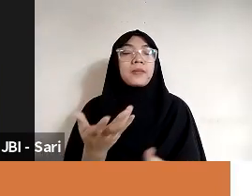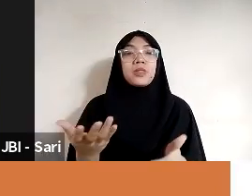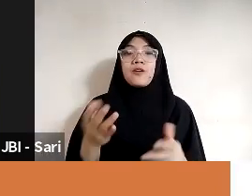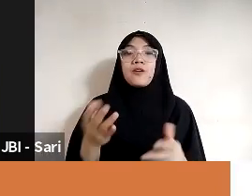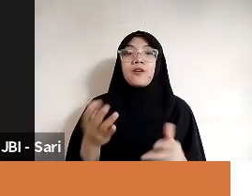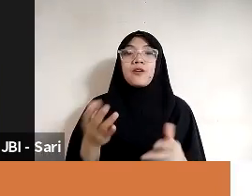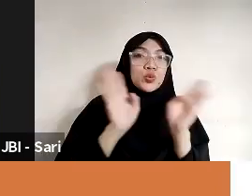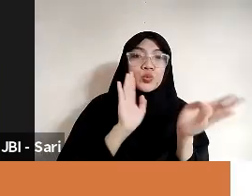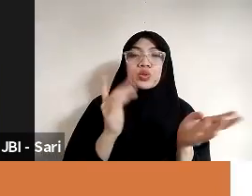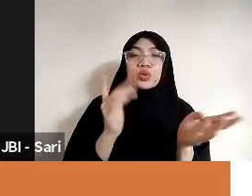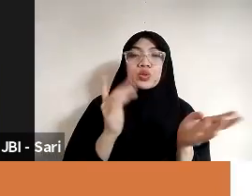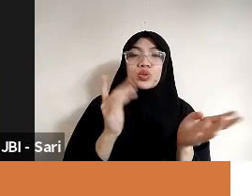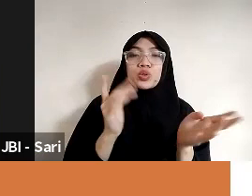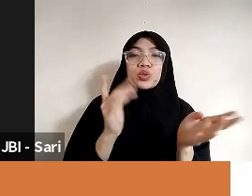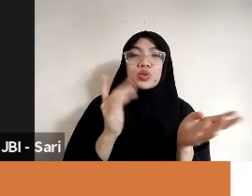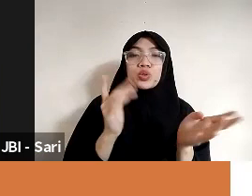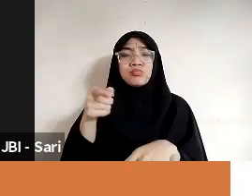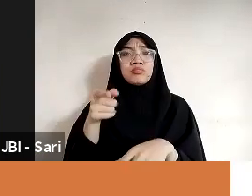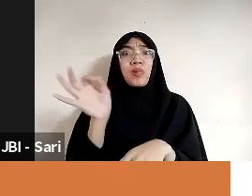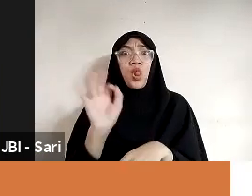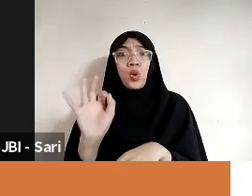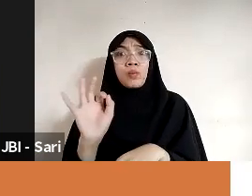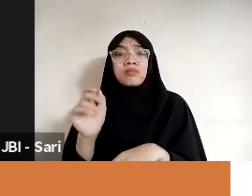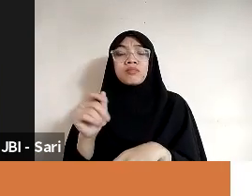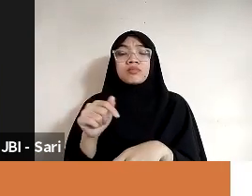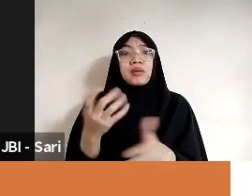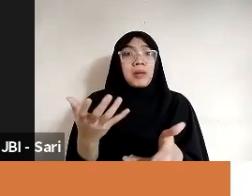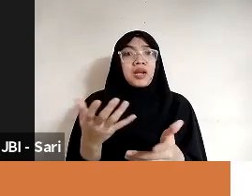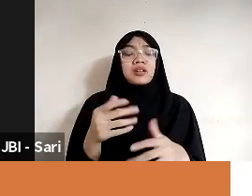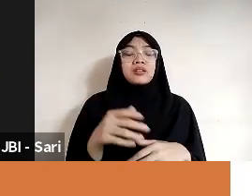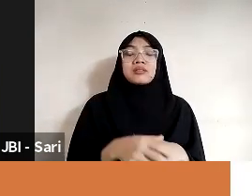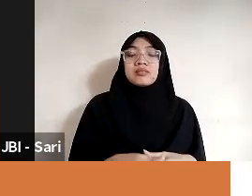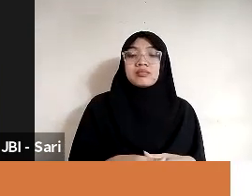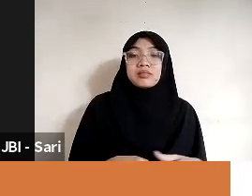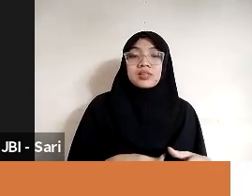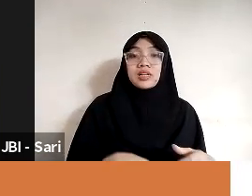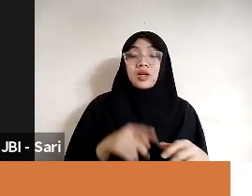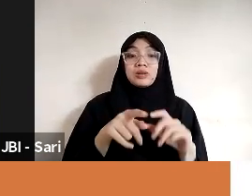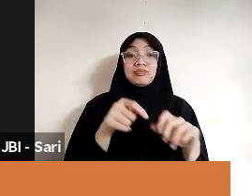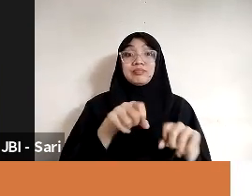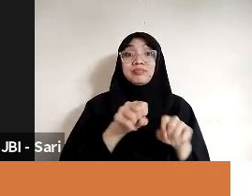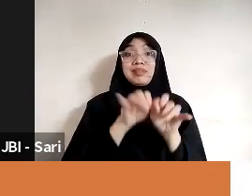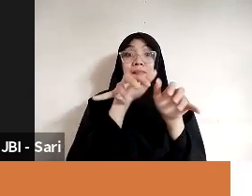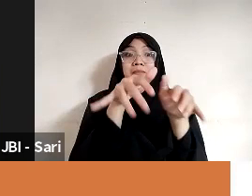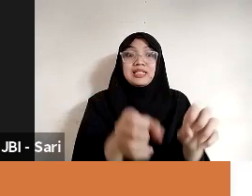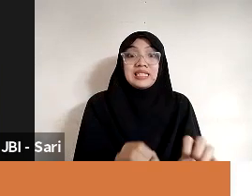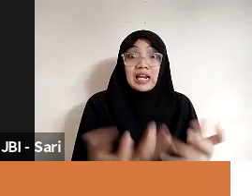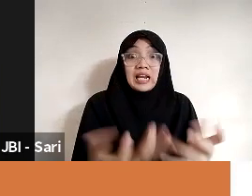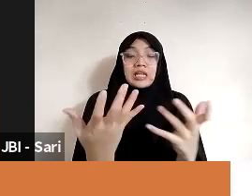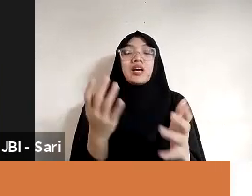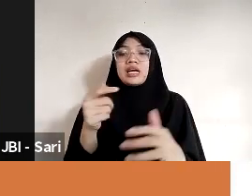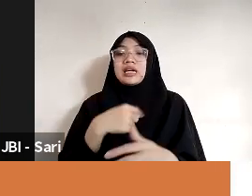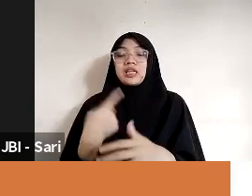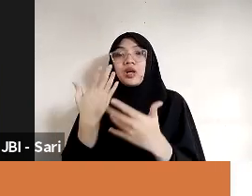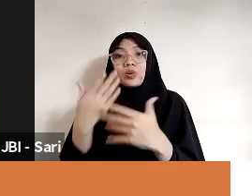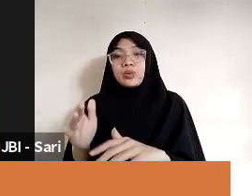Facebook, bayangkan ya kita lumayan diuntungkan karena pada saat kejadian itu sudah cukup merata